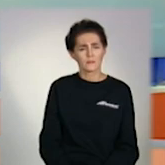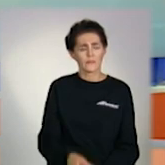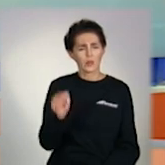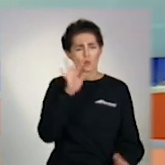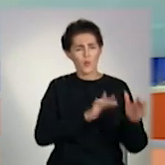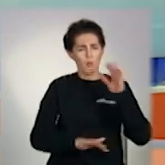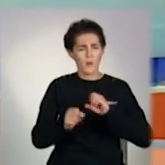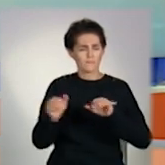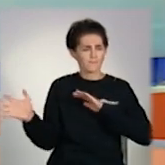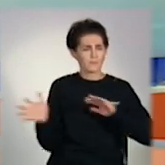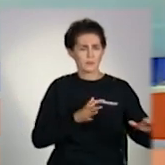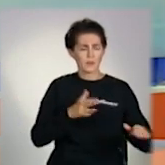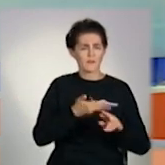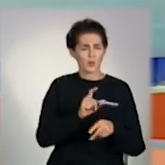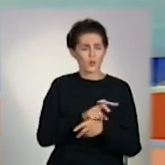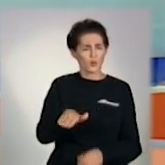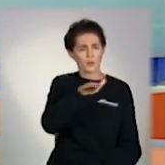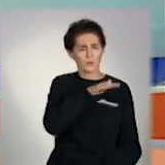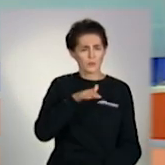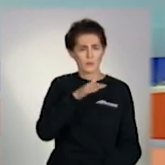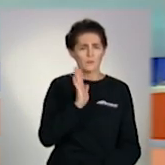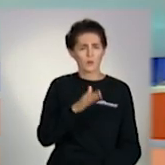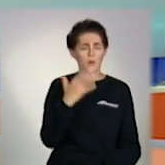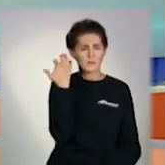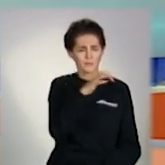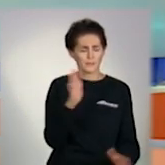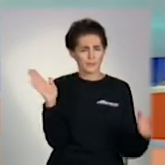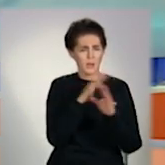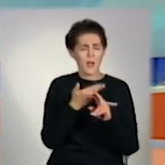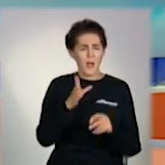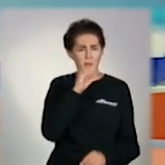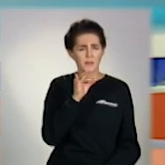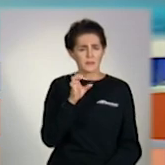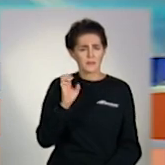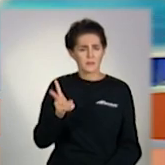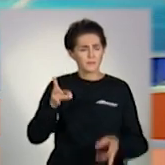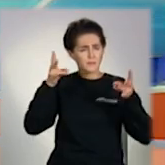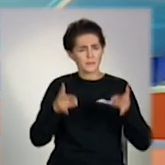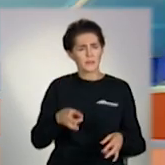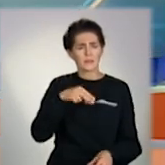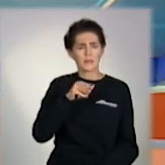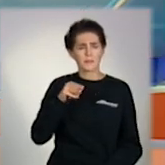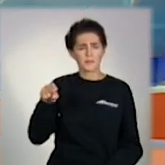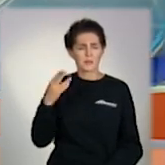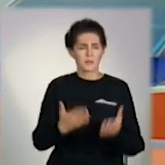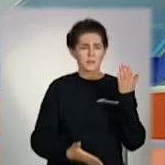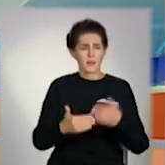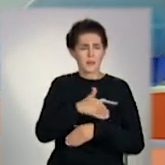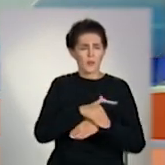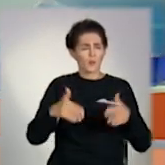Тумани накриють Донеччину цього тижня. Через погану видимість зростає ризик ДТП, особливо, коли на вулиці